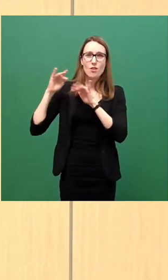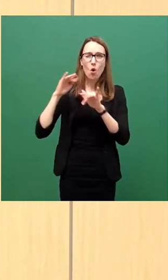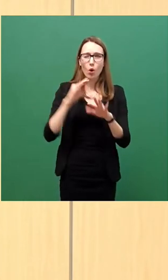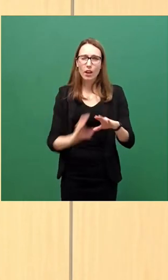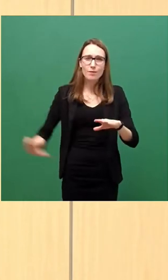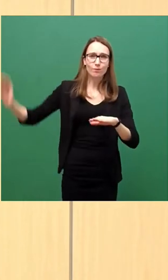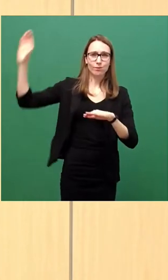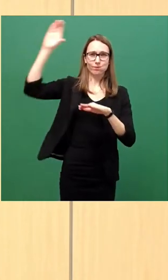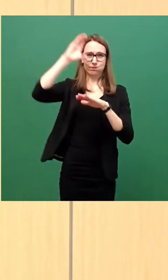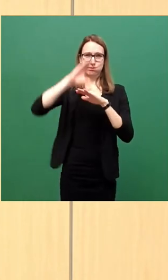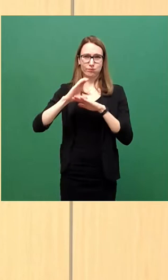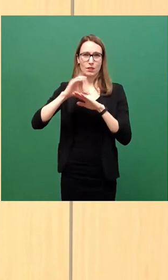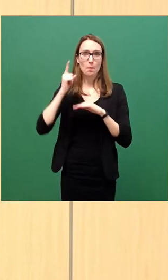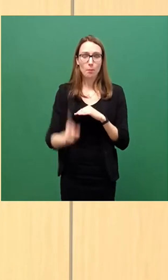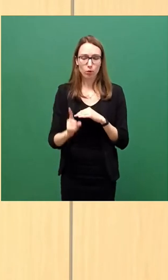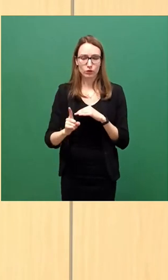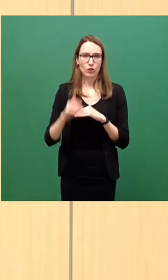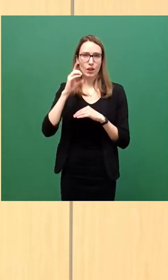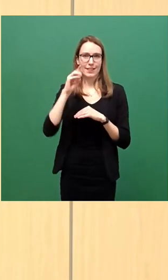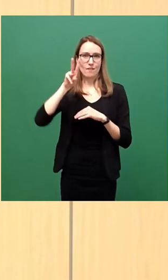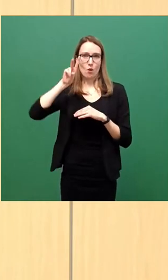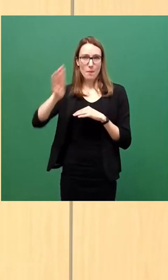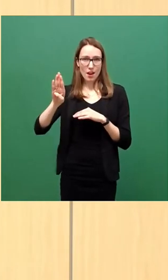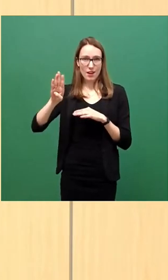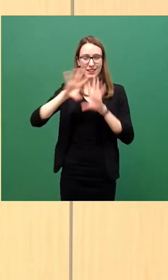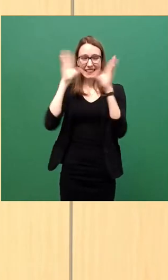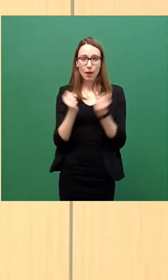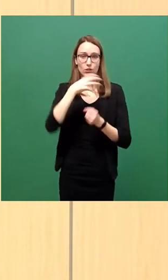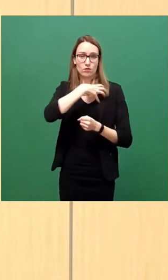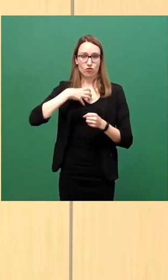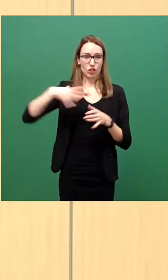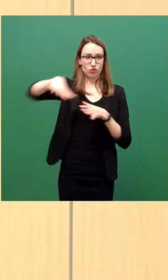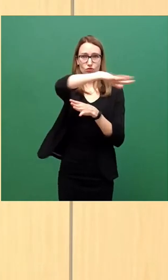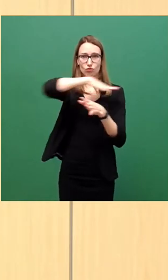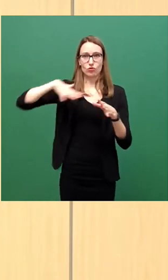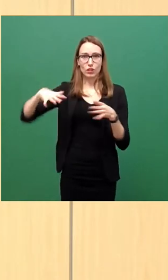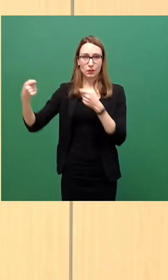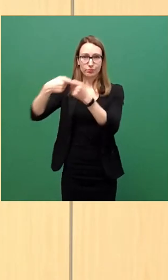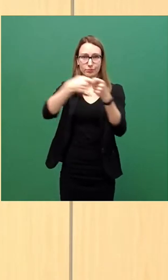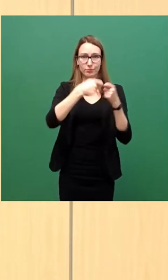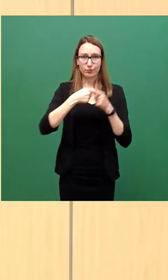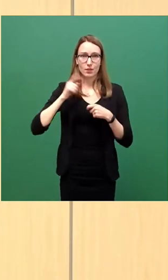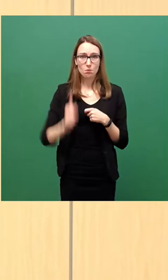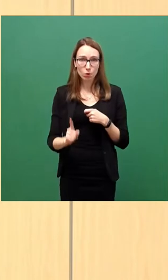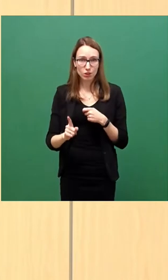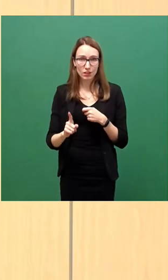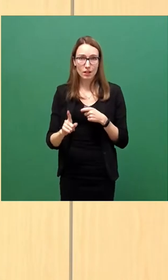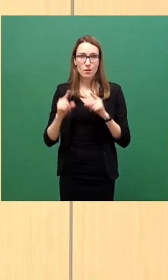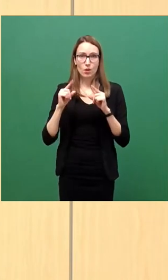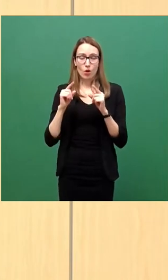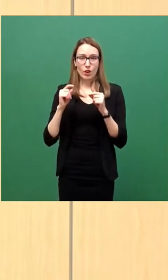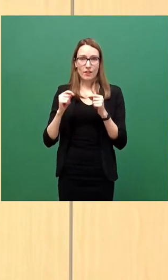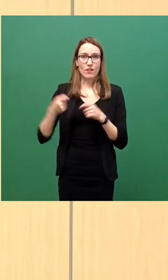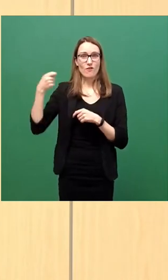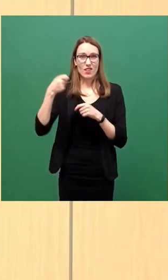notwendig ist für die DVB, um dieses Thema in der ganzen Stadt zu spielen. Dadurch wird sich die Finanzierungslücke der DVB erheblich